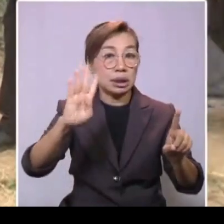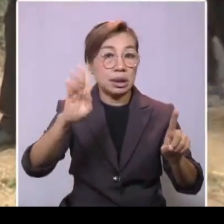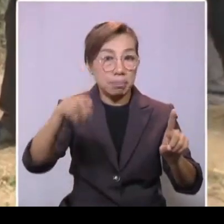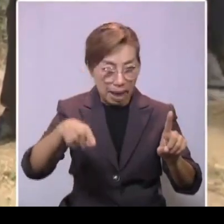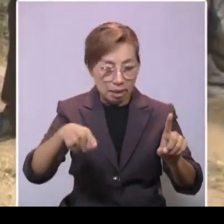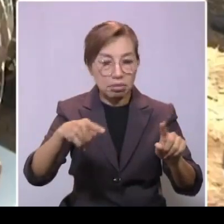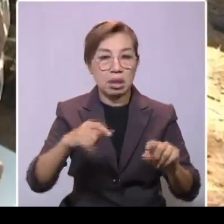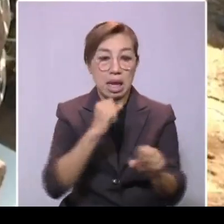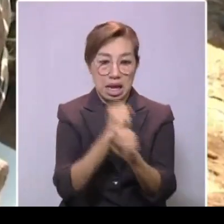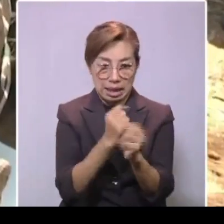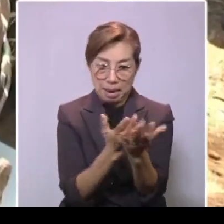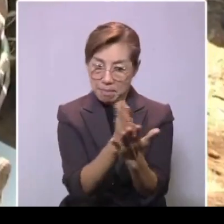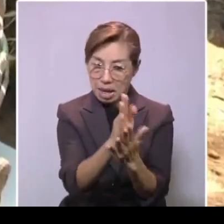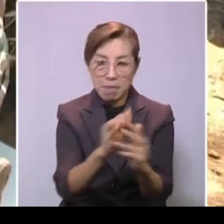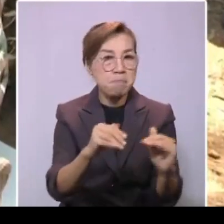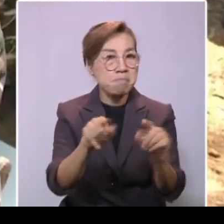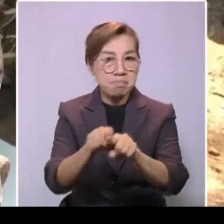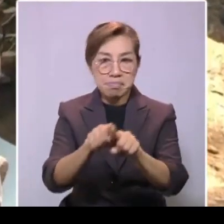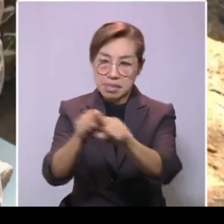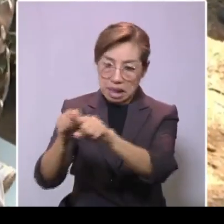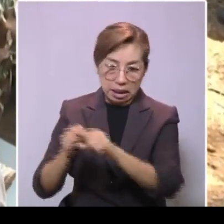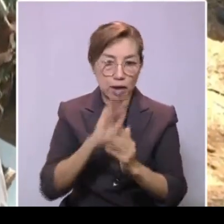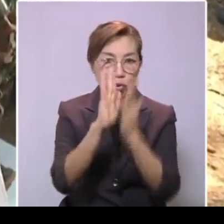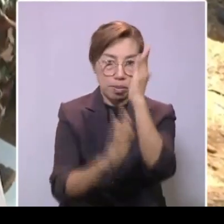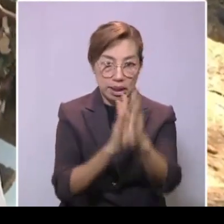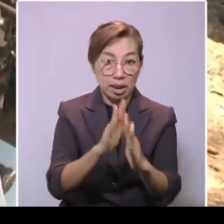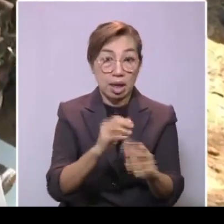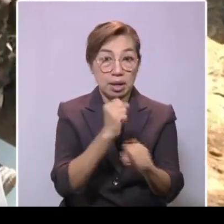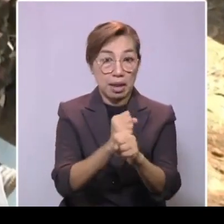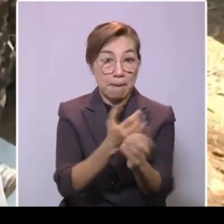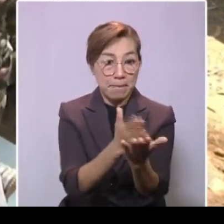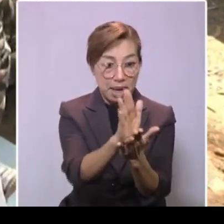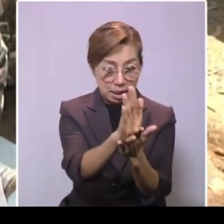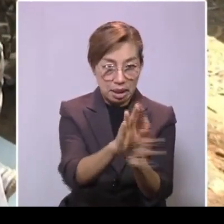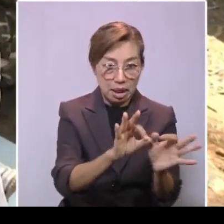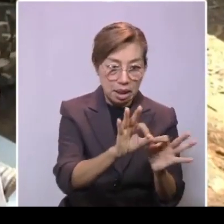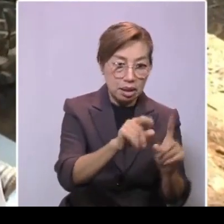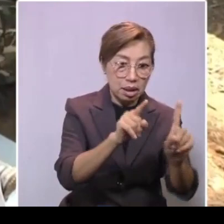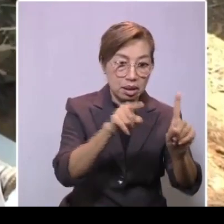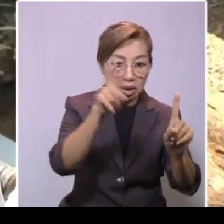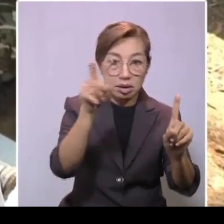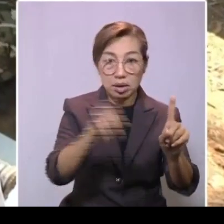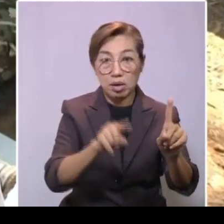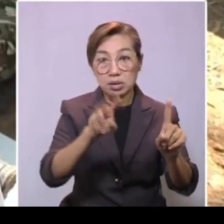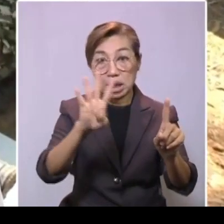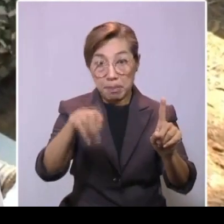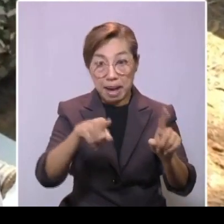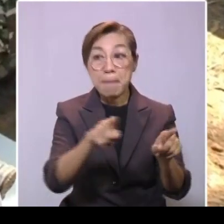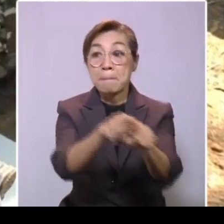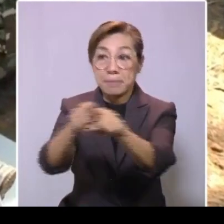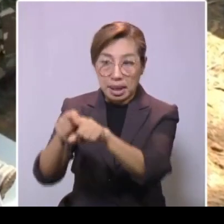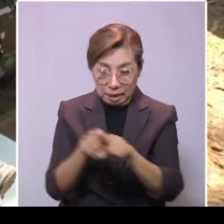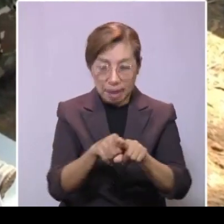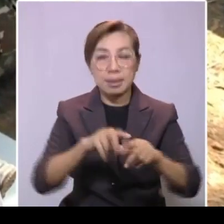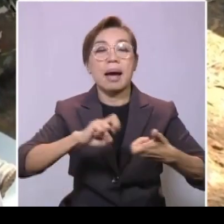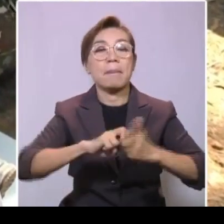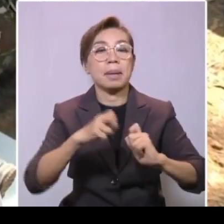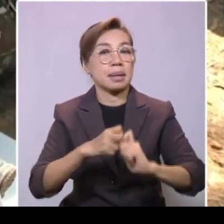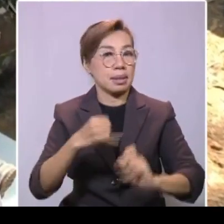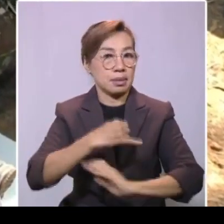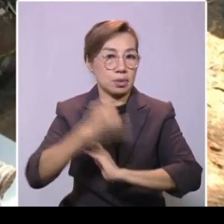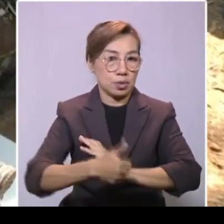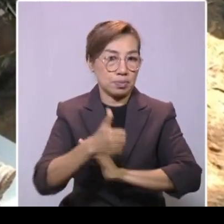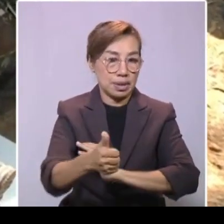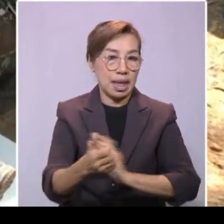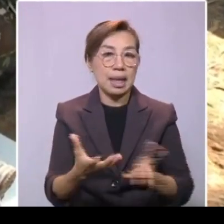ประเทศเศษสมบูรณ์โดยเร็วหากทุกหน่วยงานถือแผนที่เดียวกันก็จะลดปัญหาความขัดแย้งของหน่วยงานที่รับผิดชอบที่